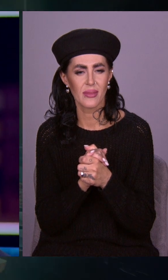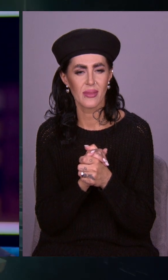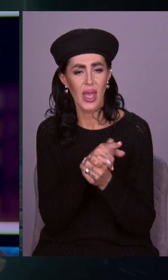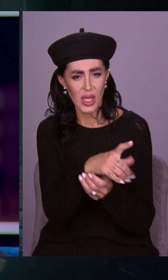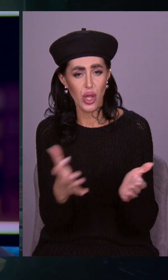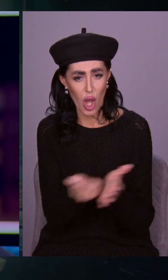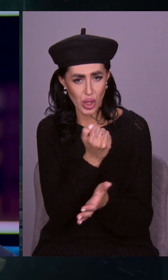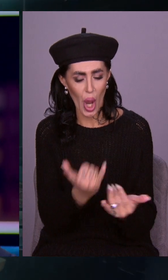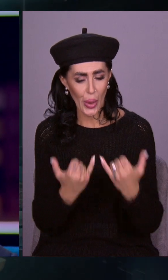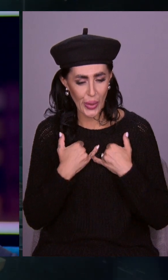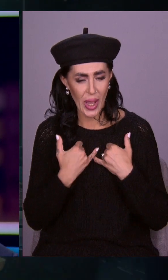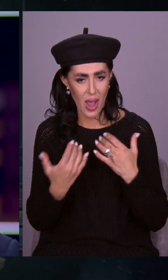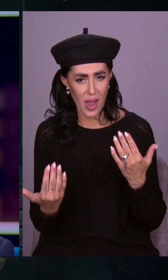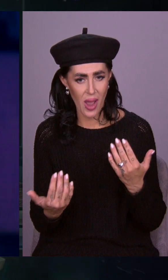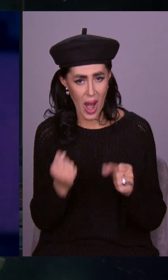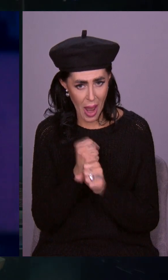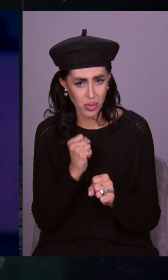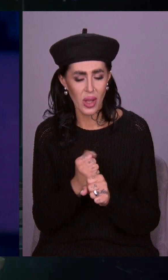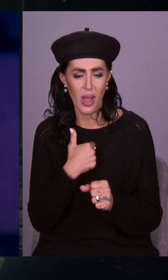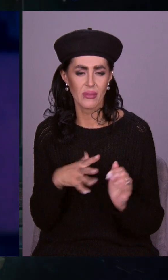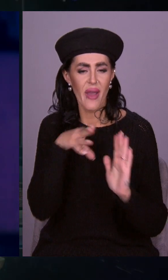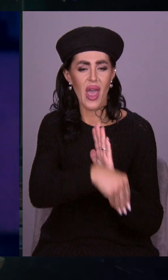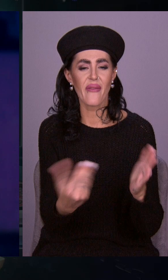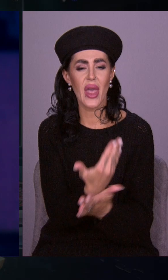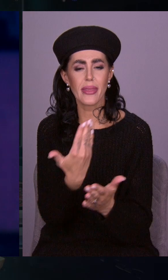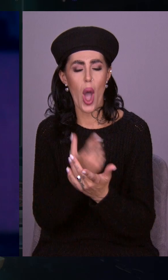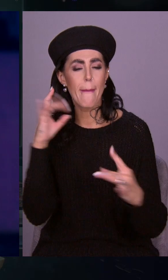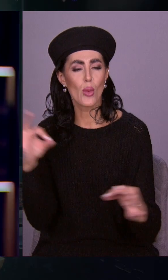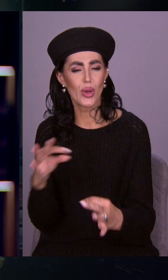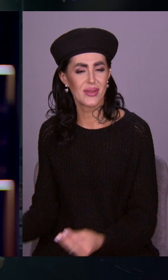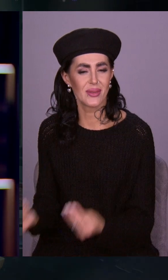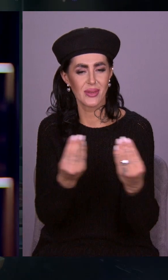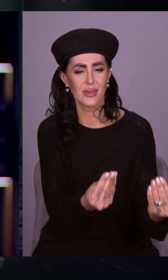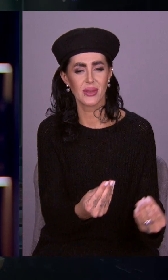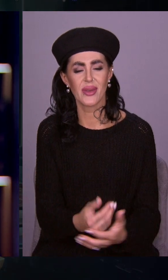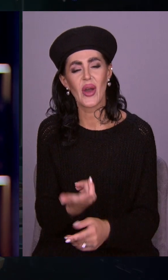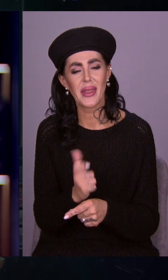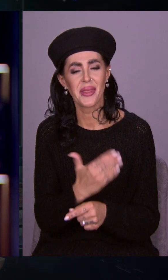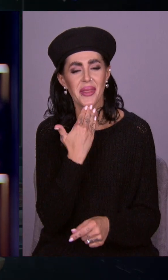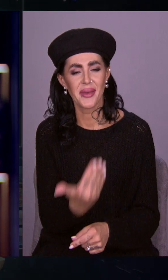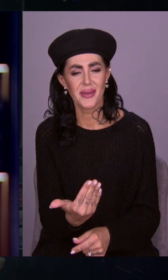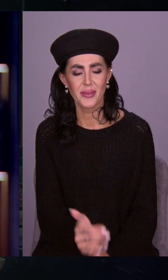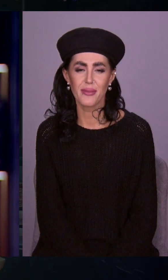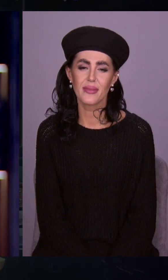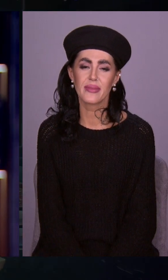Да. В кіно. Ви мене дуже дякую вам, величезно. Будь ласка, звертайтеся. Ну,